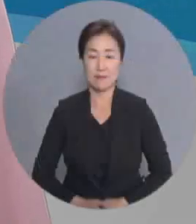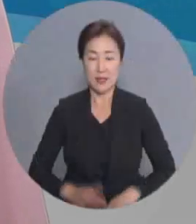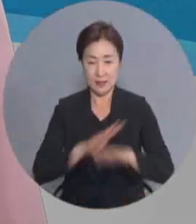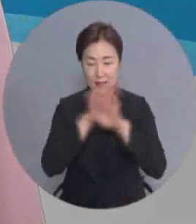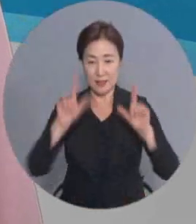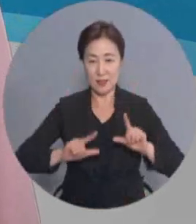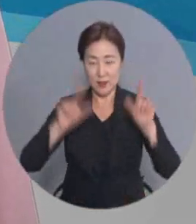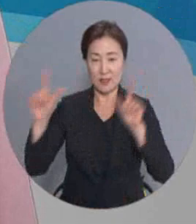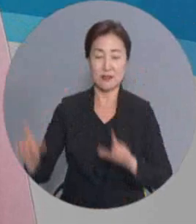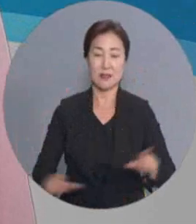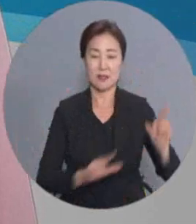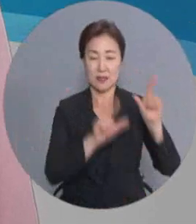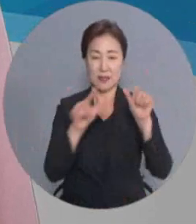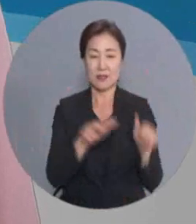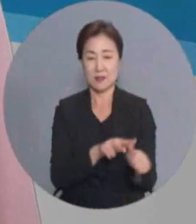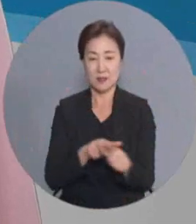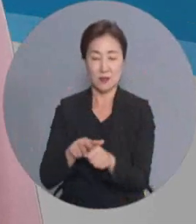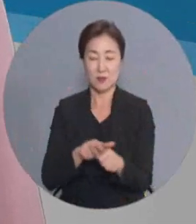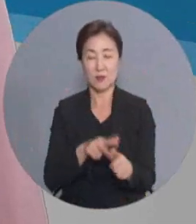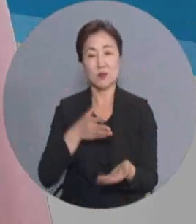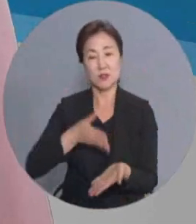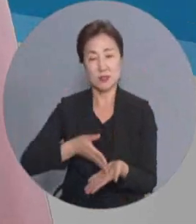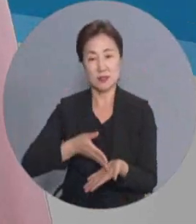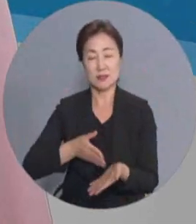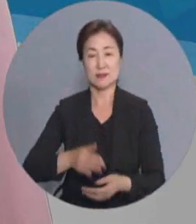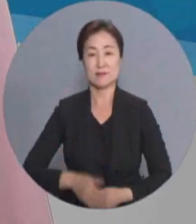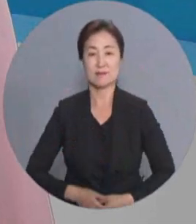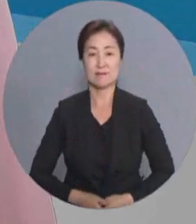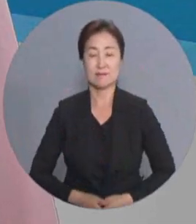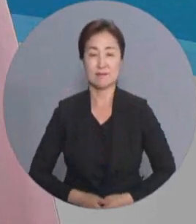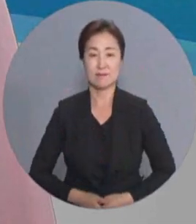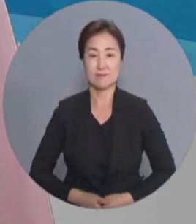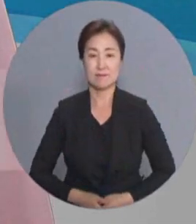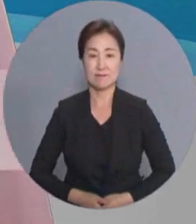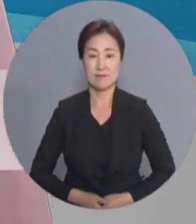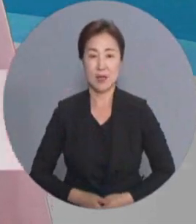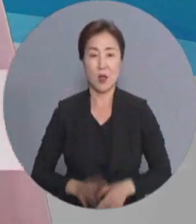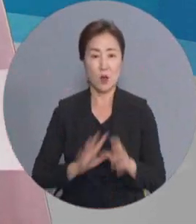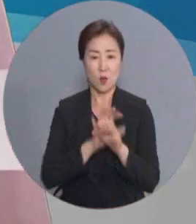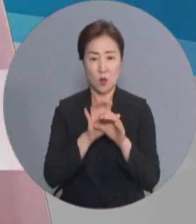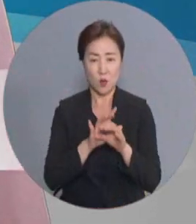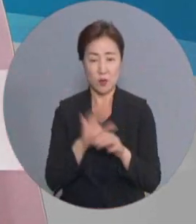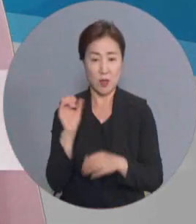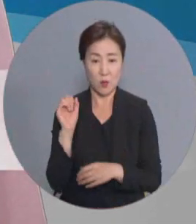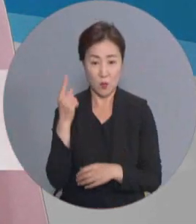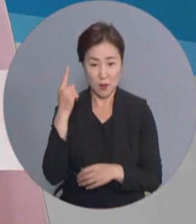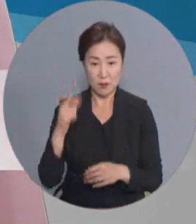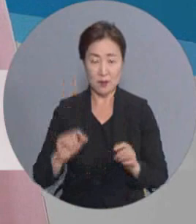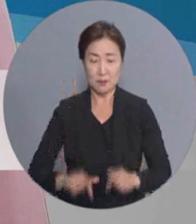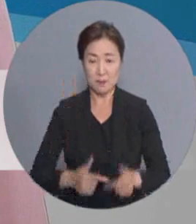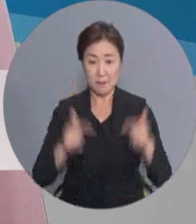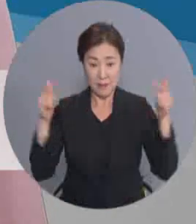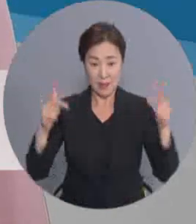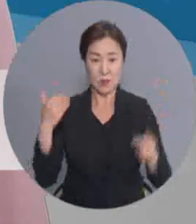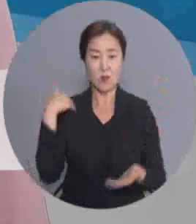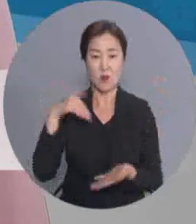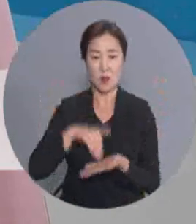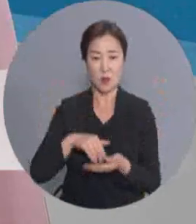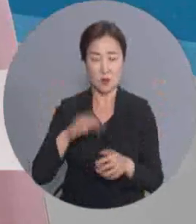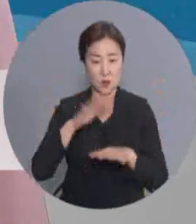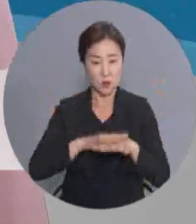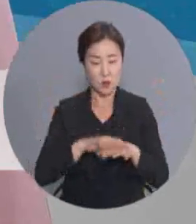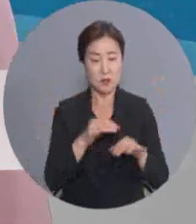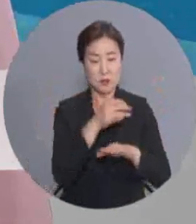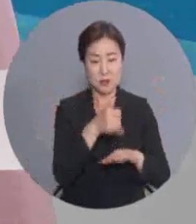날씨와 생활 정보 정리해 드리는 생활 포커스입니다 코로나 19로 인해 증가했던 귀농 귀촌 귀어인의